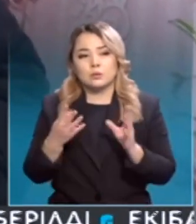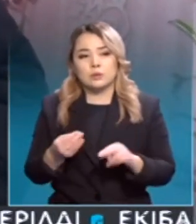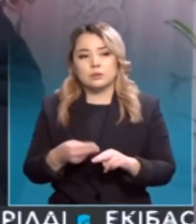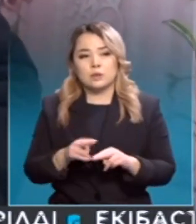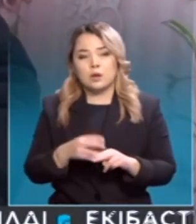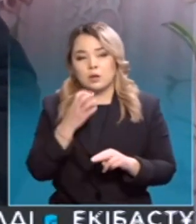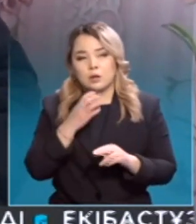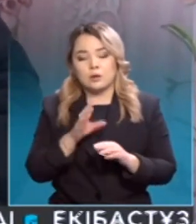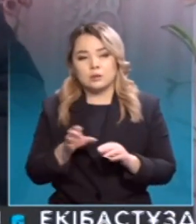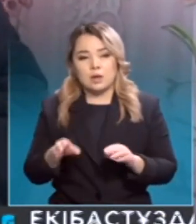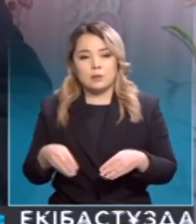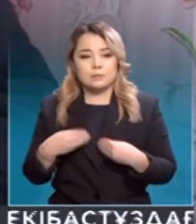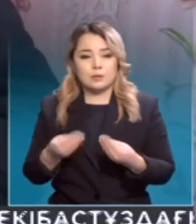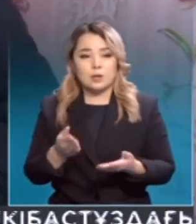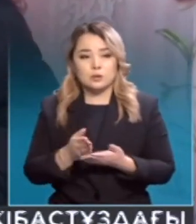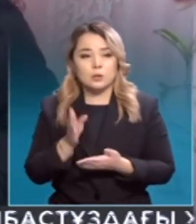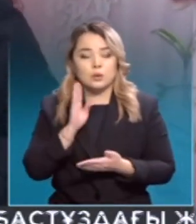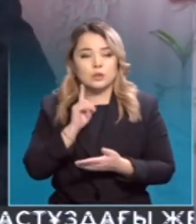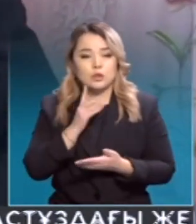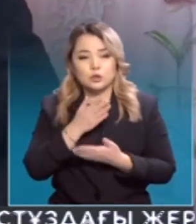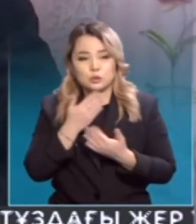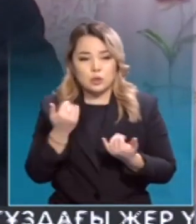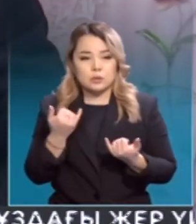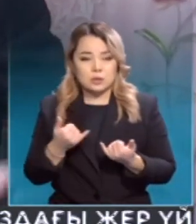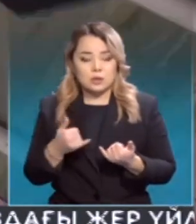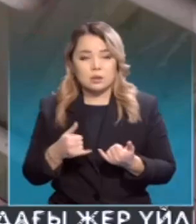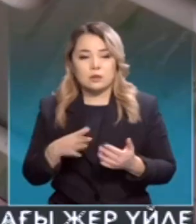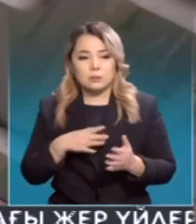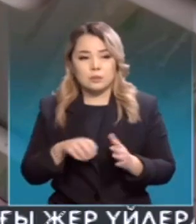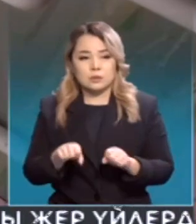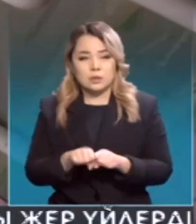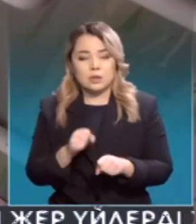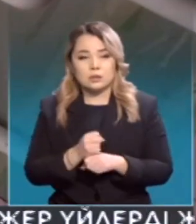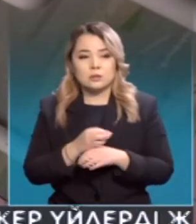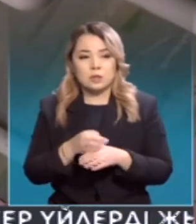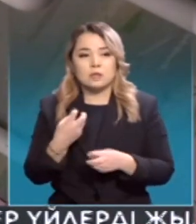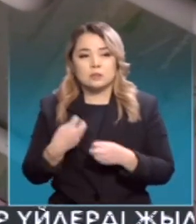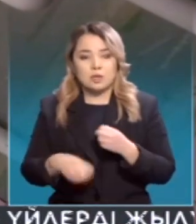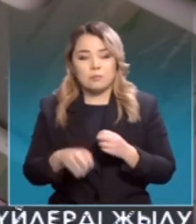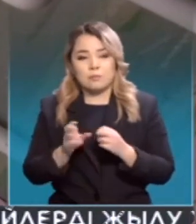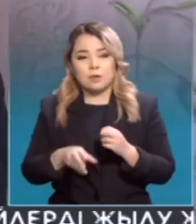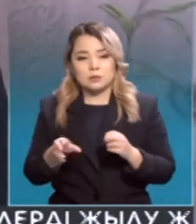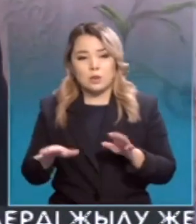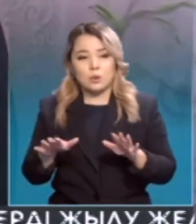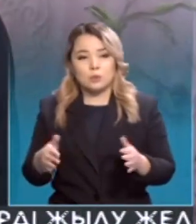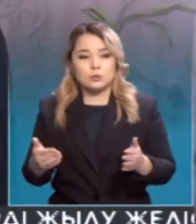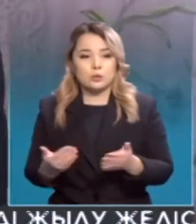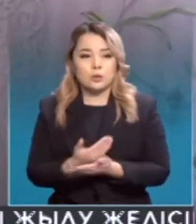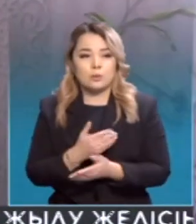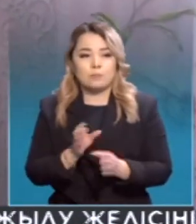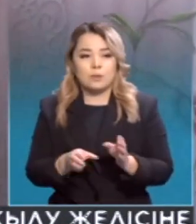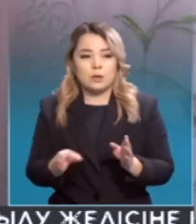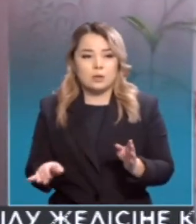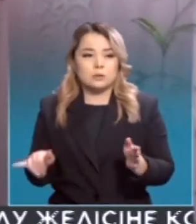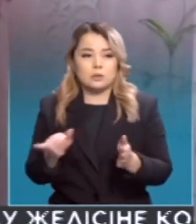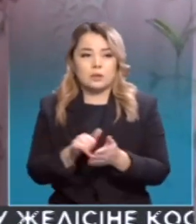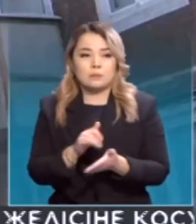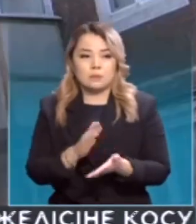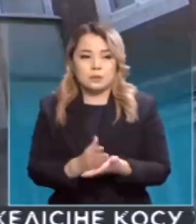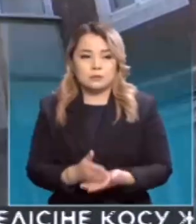дегенде жылу берілді. Әзірге су жоқ, кәріз жүйесі де қосылды. Жарылған шойын батареяның орнына су жаңасын қойып